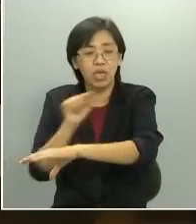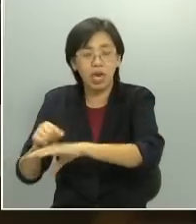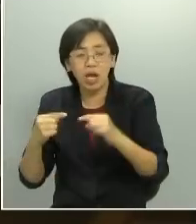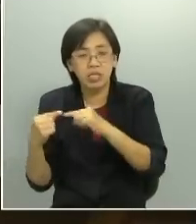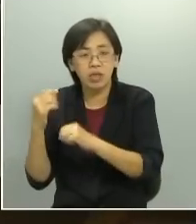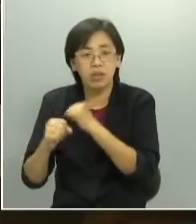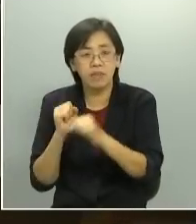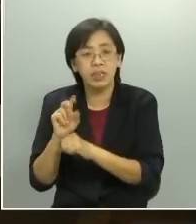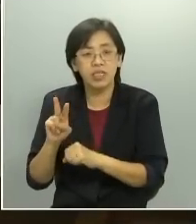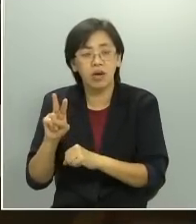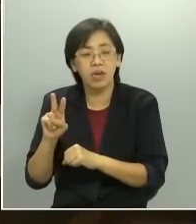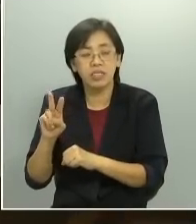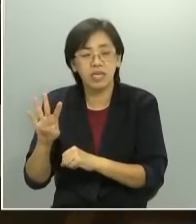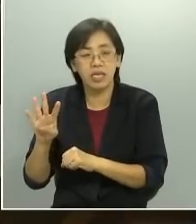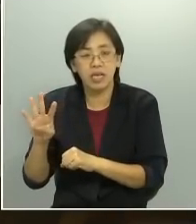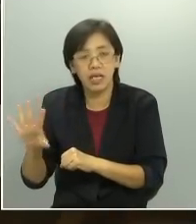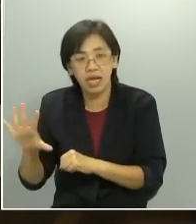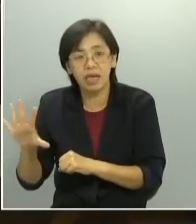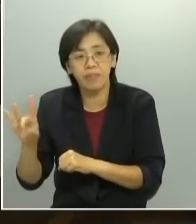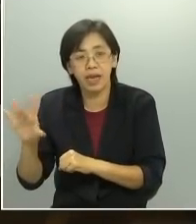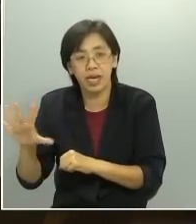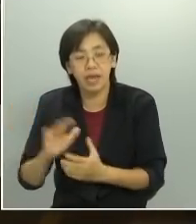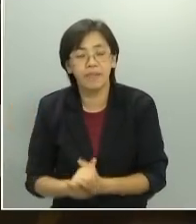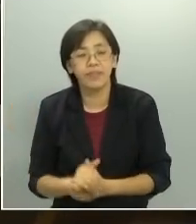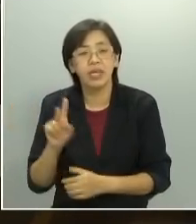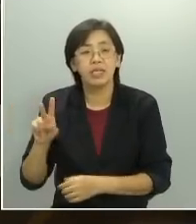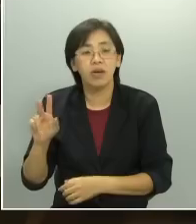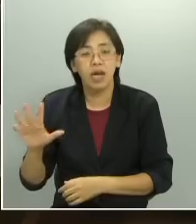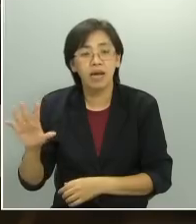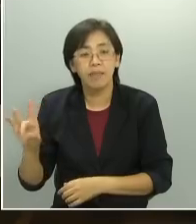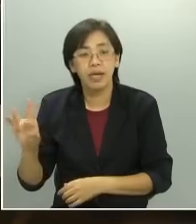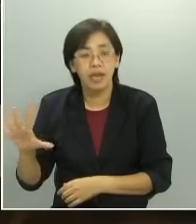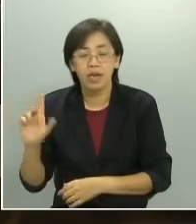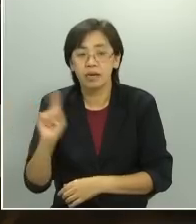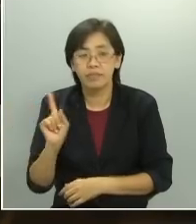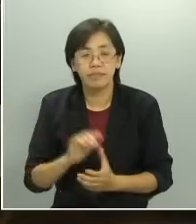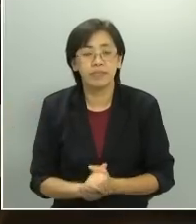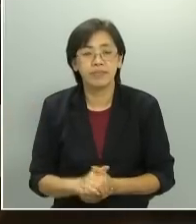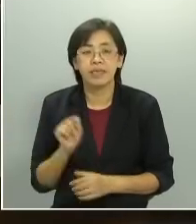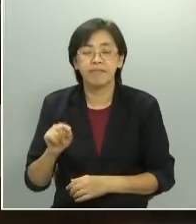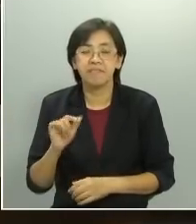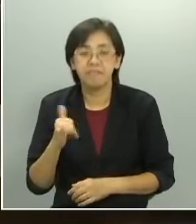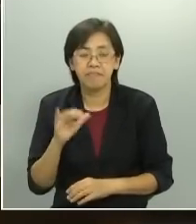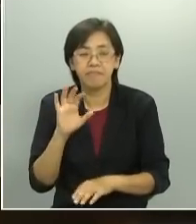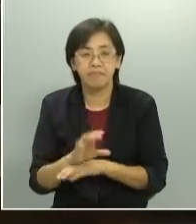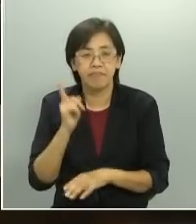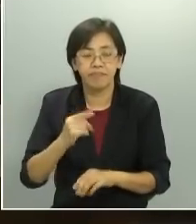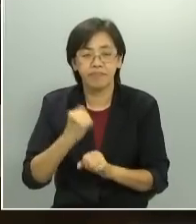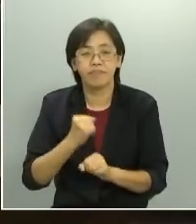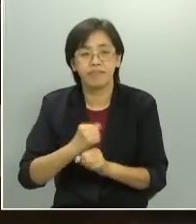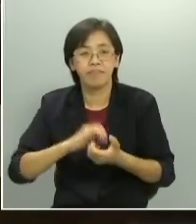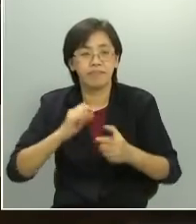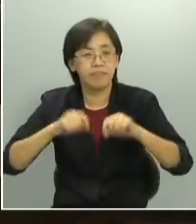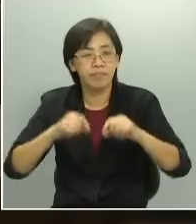ปี85มันคล้ายๆอันนี้ผมพูดเองมันคล้ายๆกับเป็นการล็อกให้บังคับต้องทำสัญญาต่อสัมปท